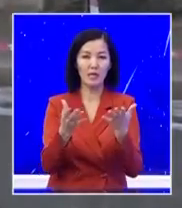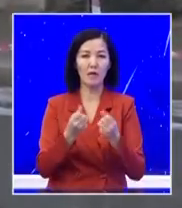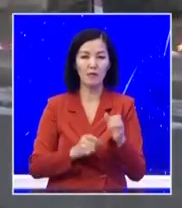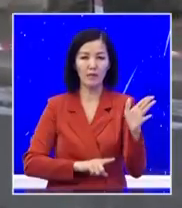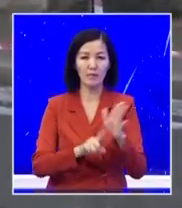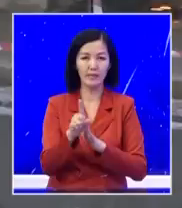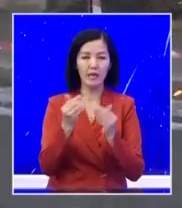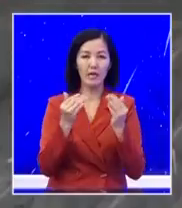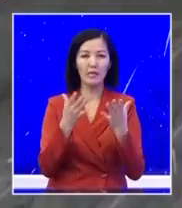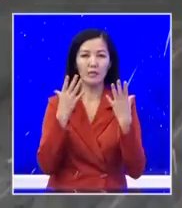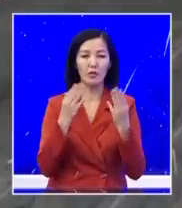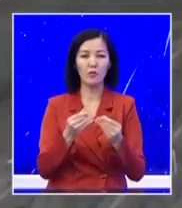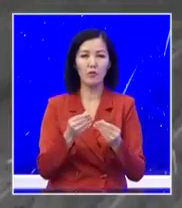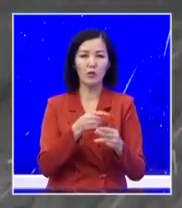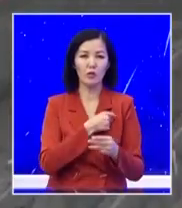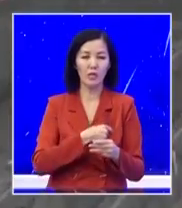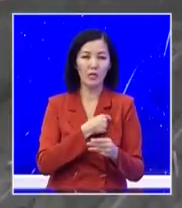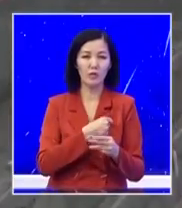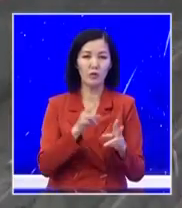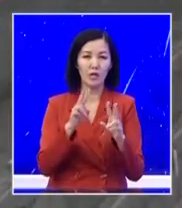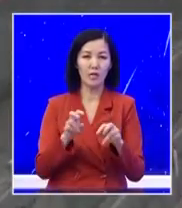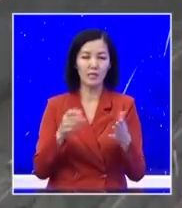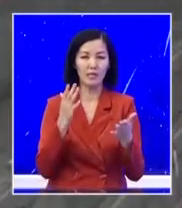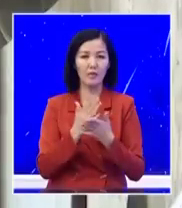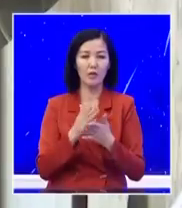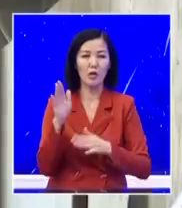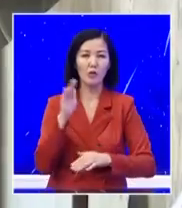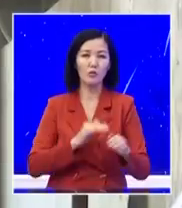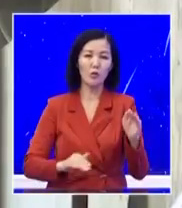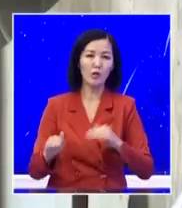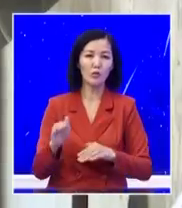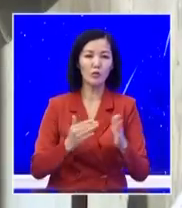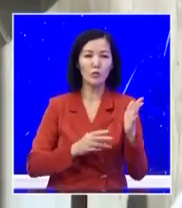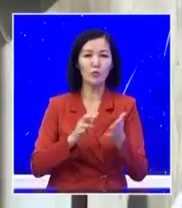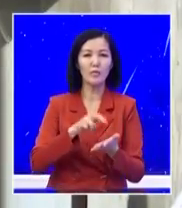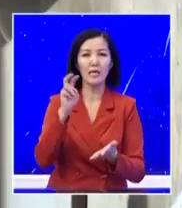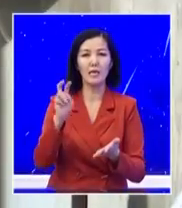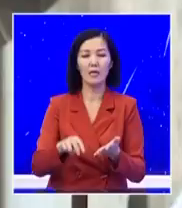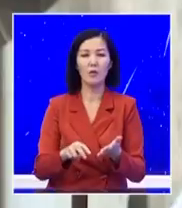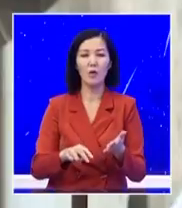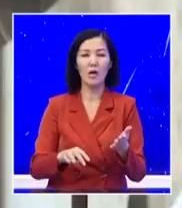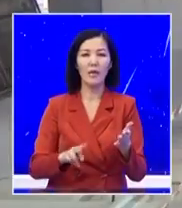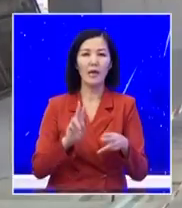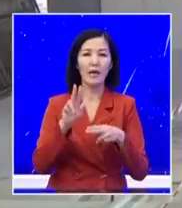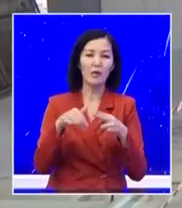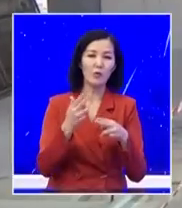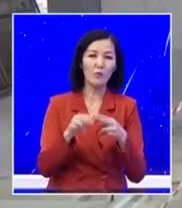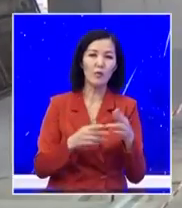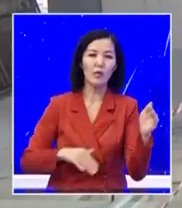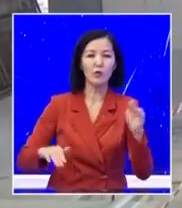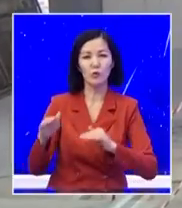бастайды. Қазірдің өзінде білікті жаттықтырушылар қарастырылып жатыр. Олар суға жүзу, биіктіктен секіру, аэробика, синхронды жүзу